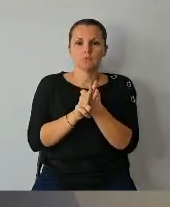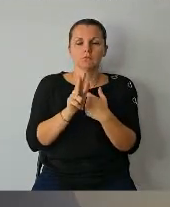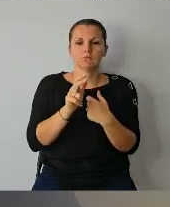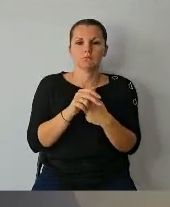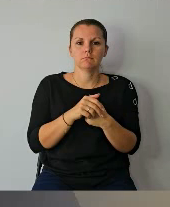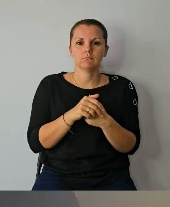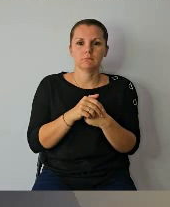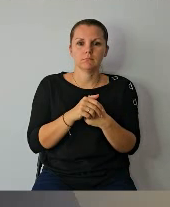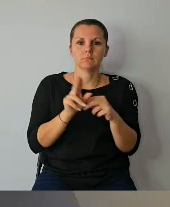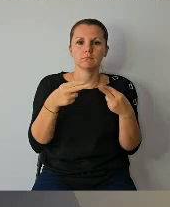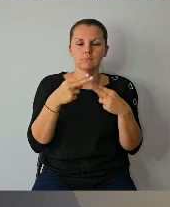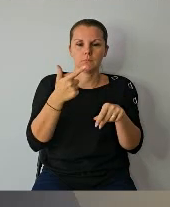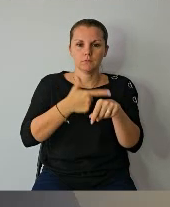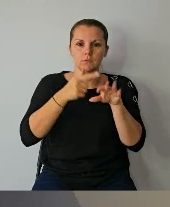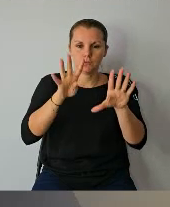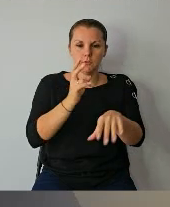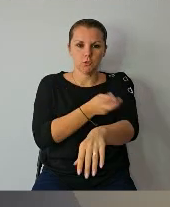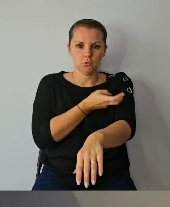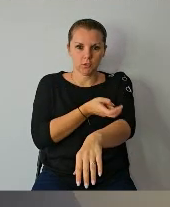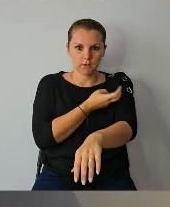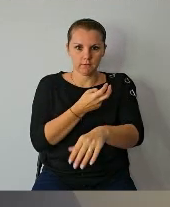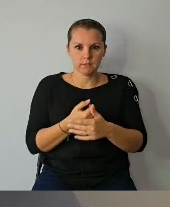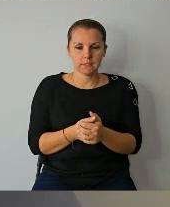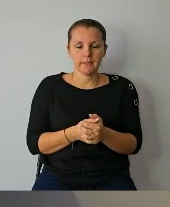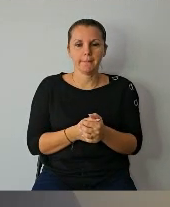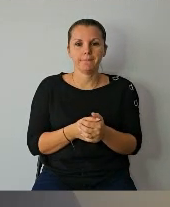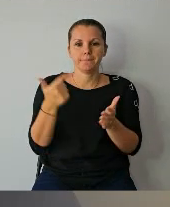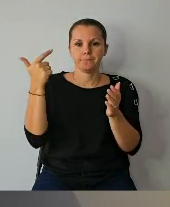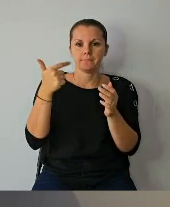62-680-2023 z dnia 29 czerwca